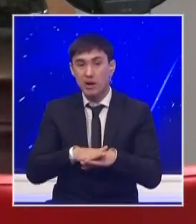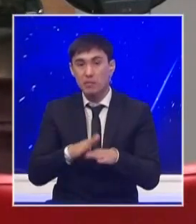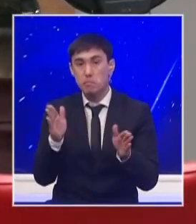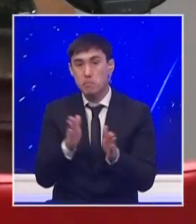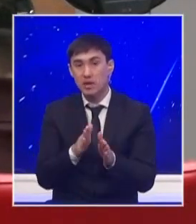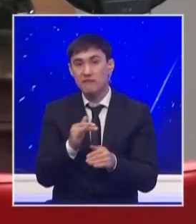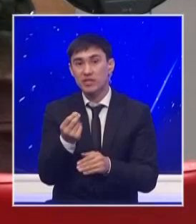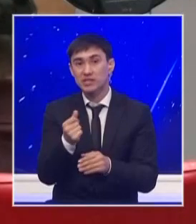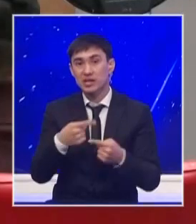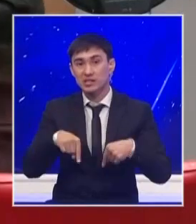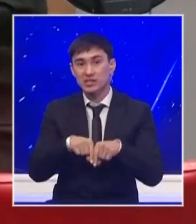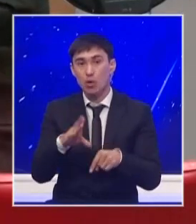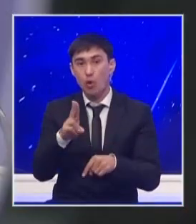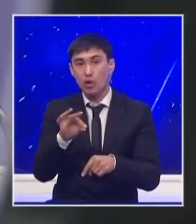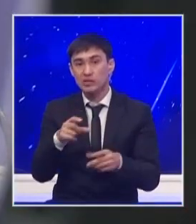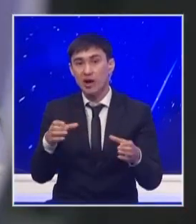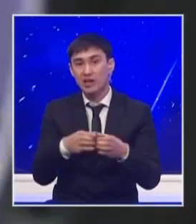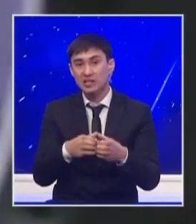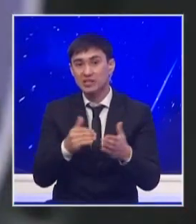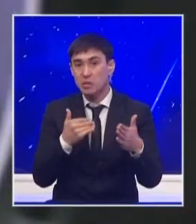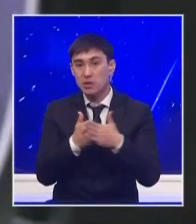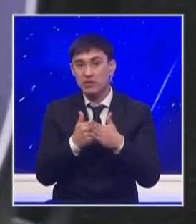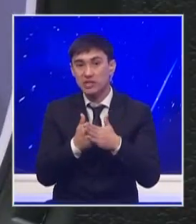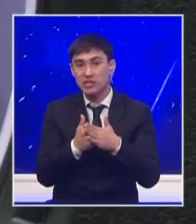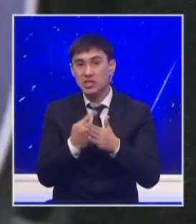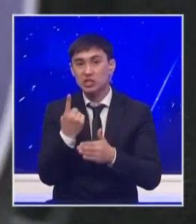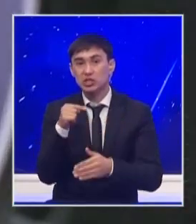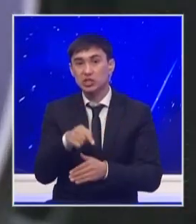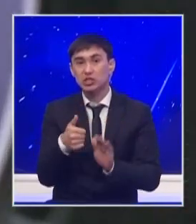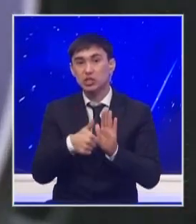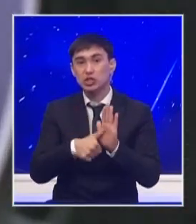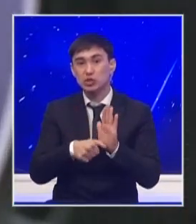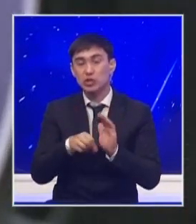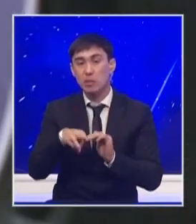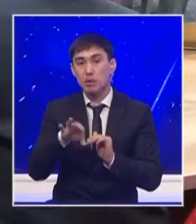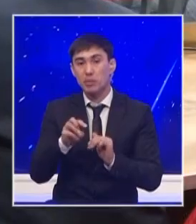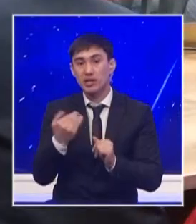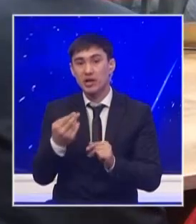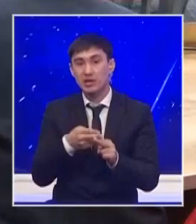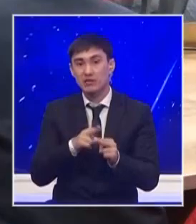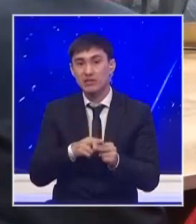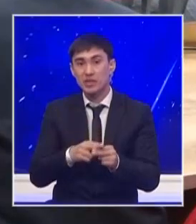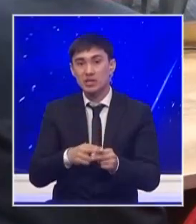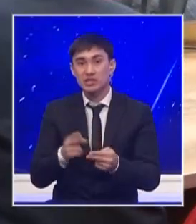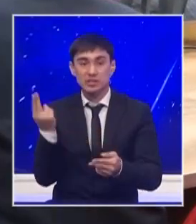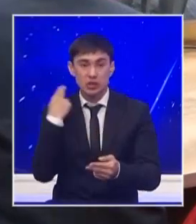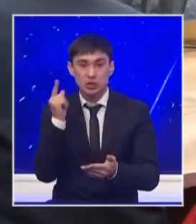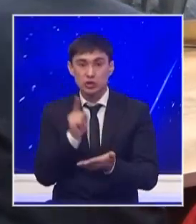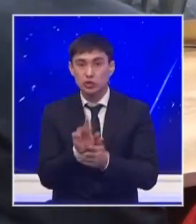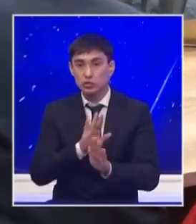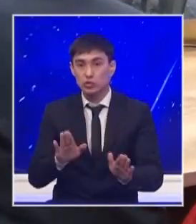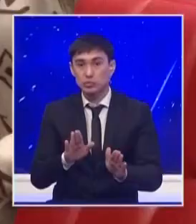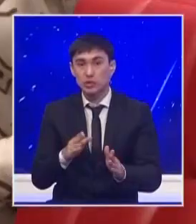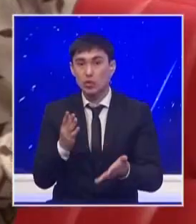микрофинансовой организации и коллекторским агентством не превышает 1600 МРП для этого заемщик не должен